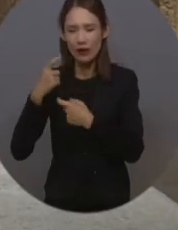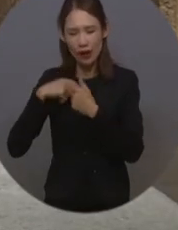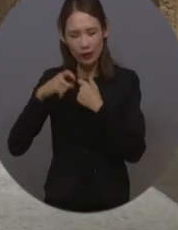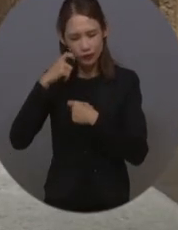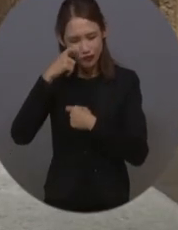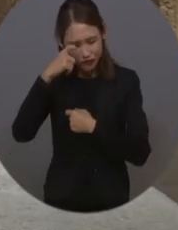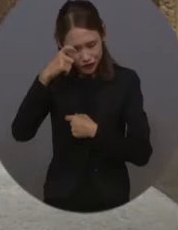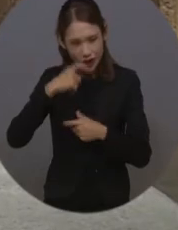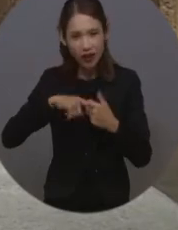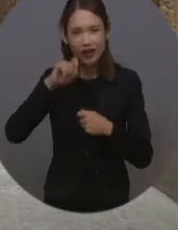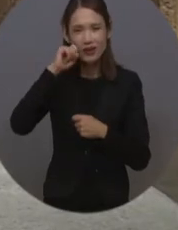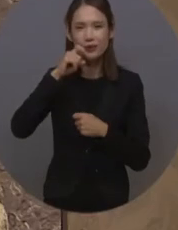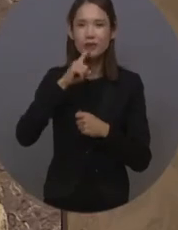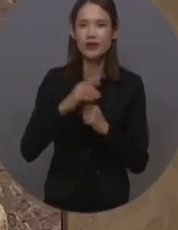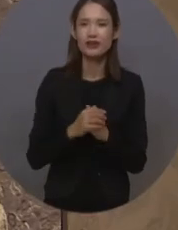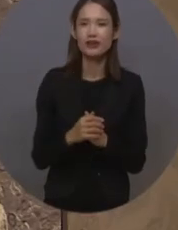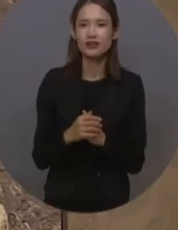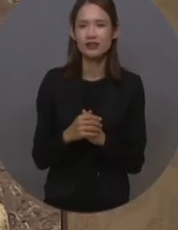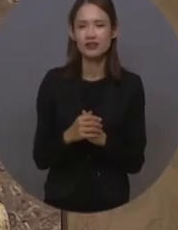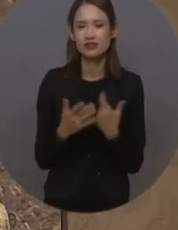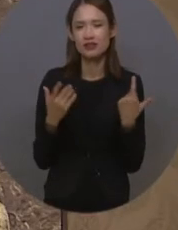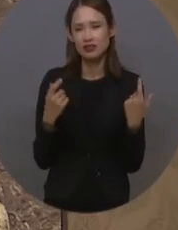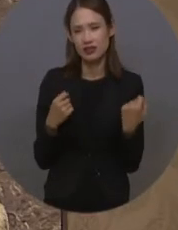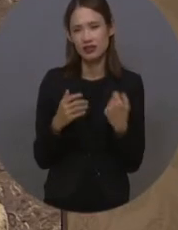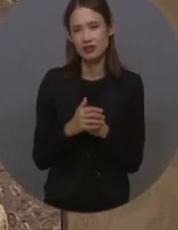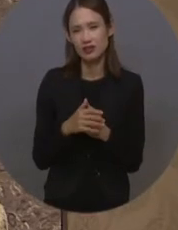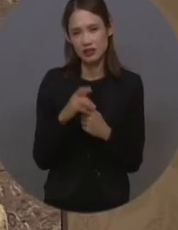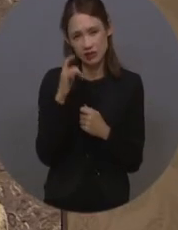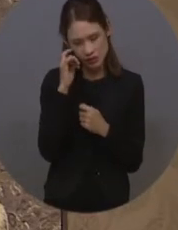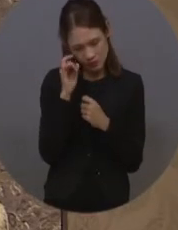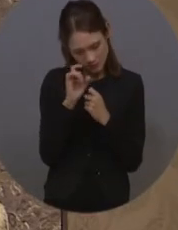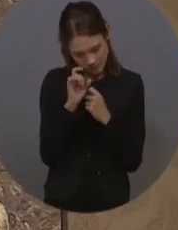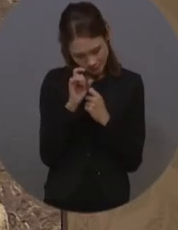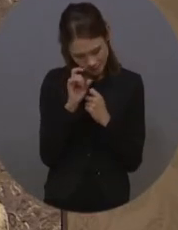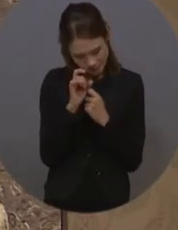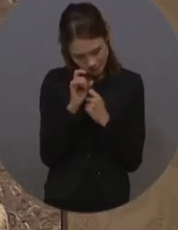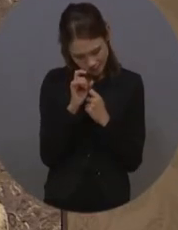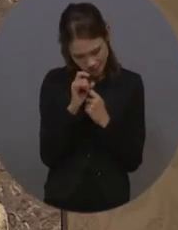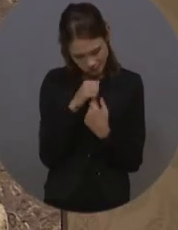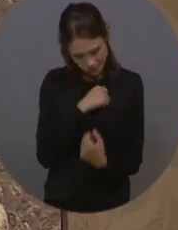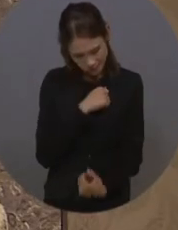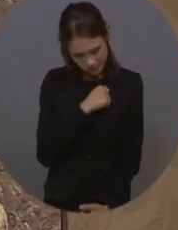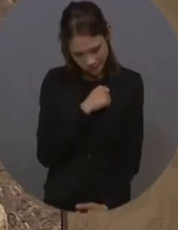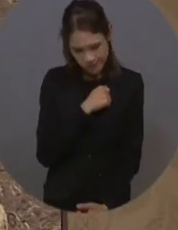유지어트가 훨씬 어렵죠. 네. 그렇죠? 그래서 굉장히 고민을 했어요. 이쪽 가슴에서는 하고